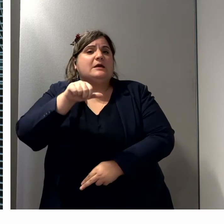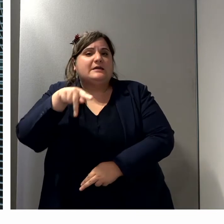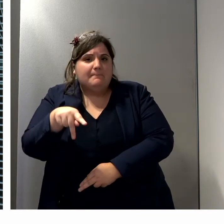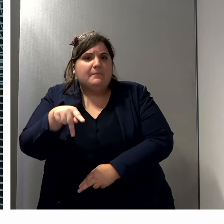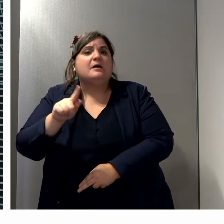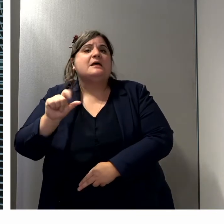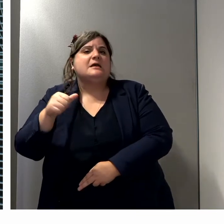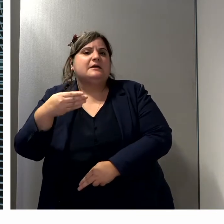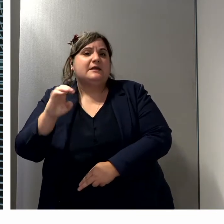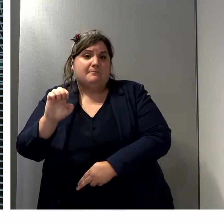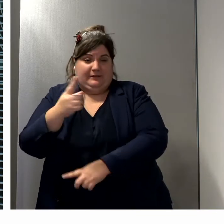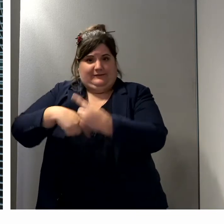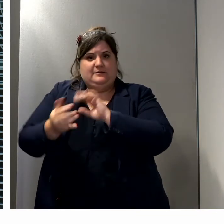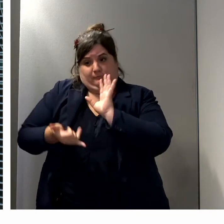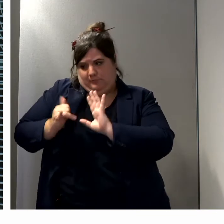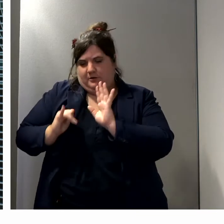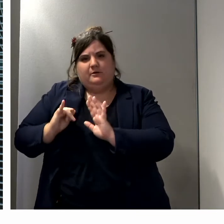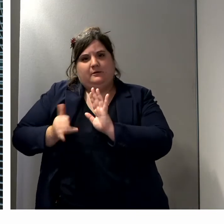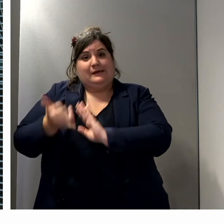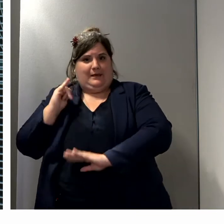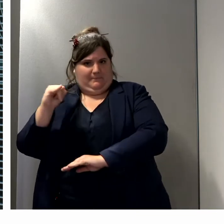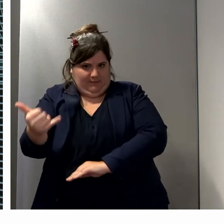des jeux vidéo pour les personnes en situation de handicap.